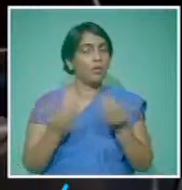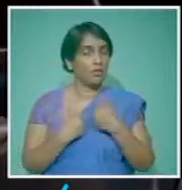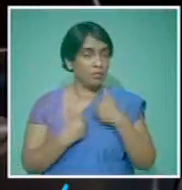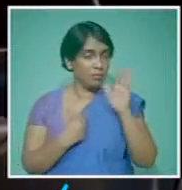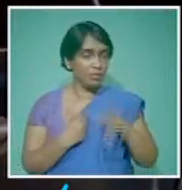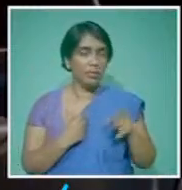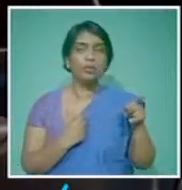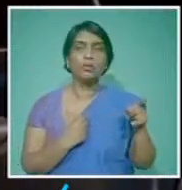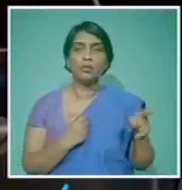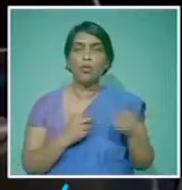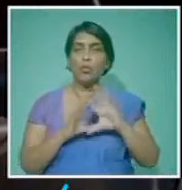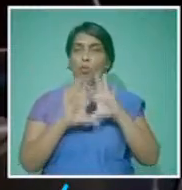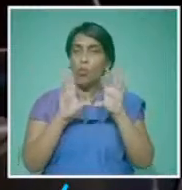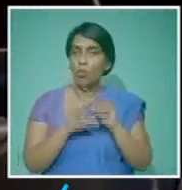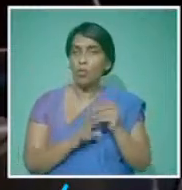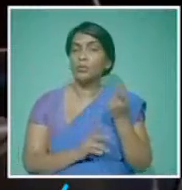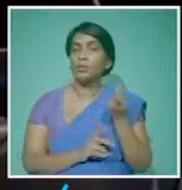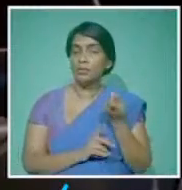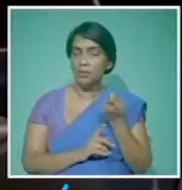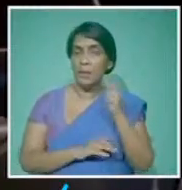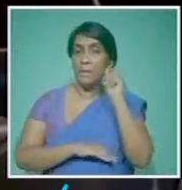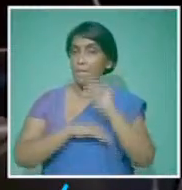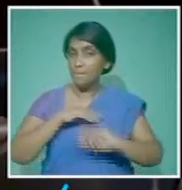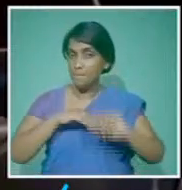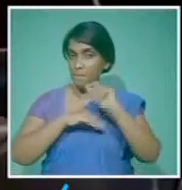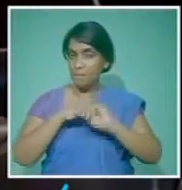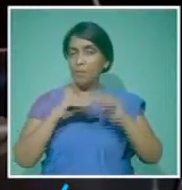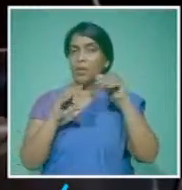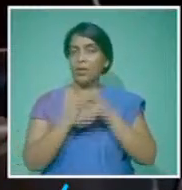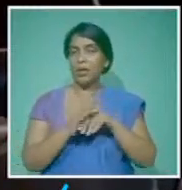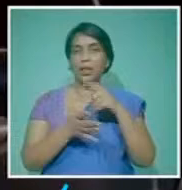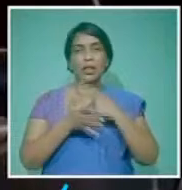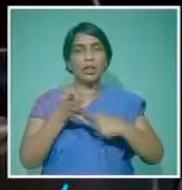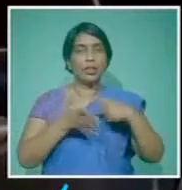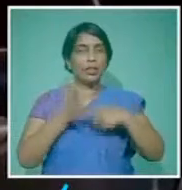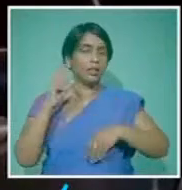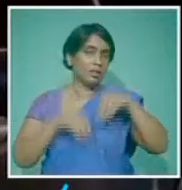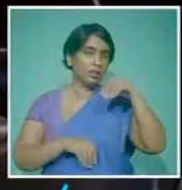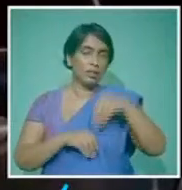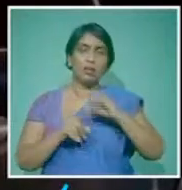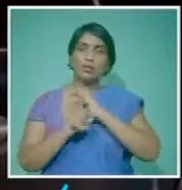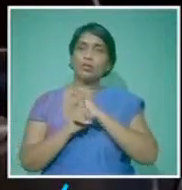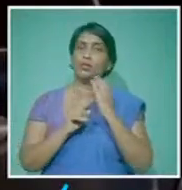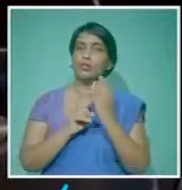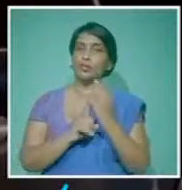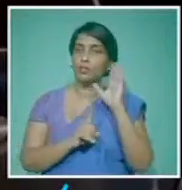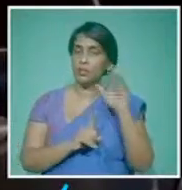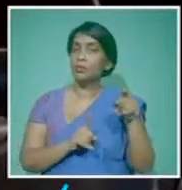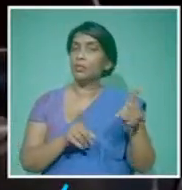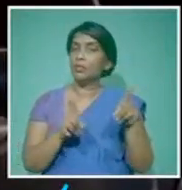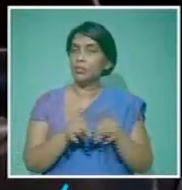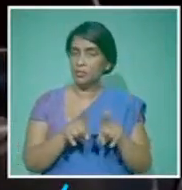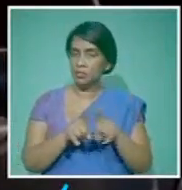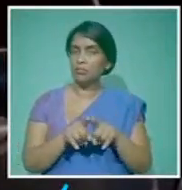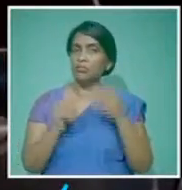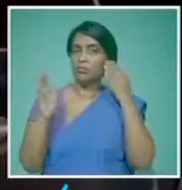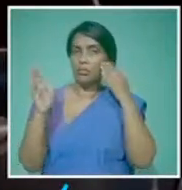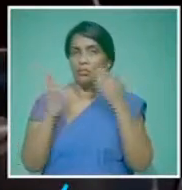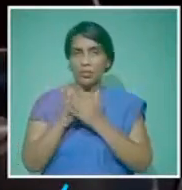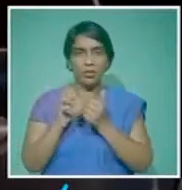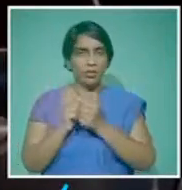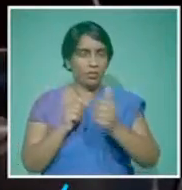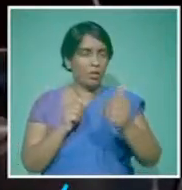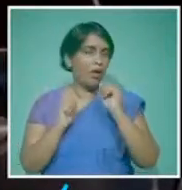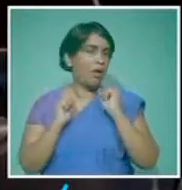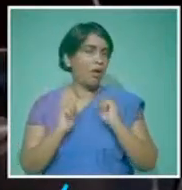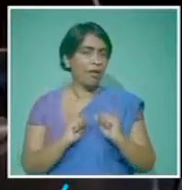मे पोदु आर्थिक सलास्म तुलहा ए देशपालन सांस्कृतिय तुल मेवेनी तत्वयाक निर्माणय